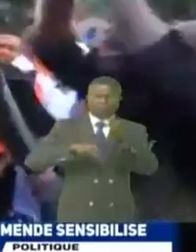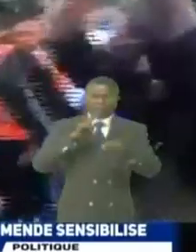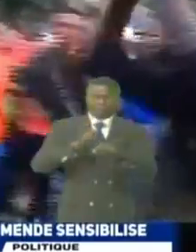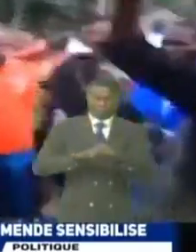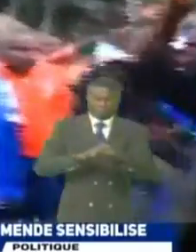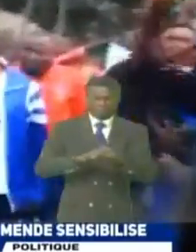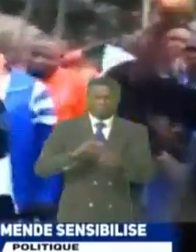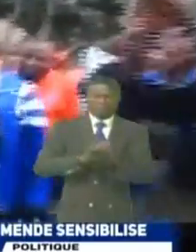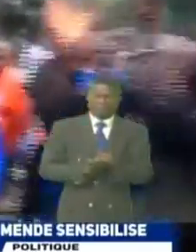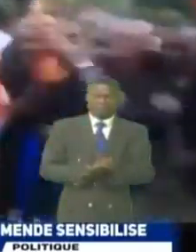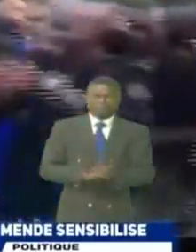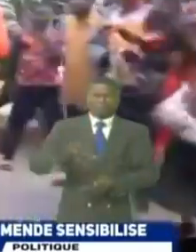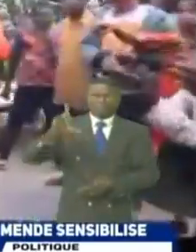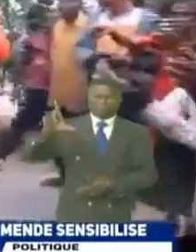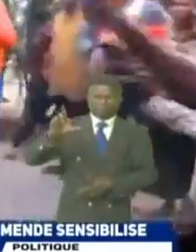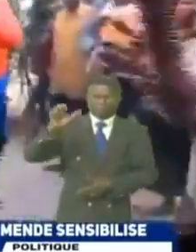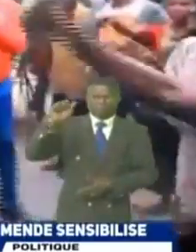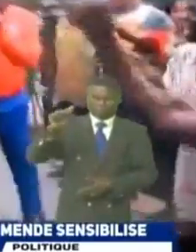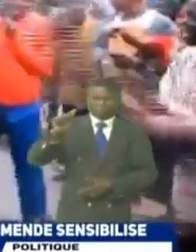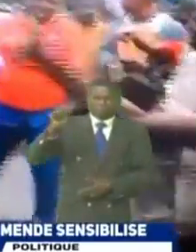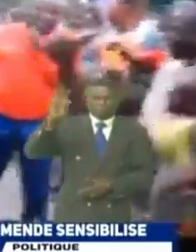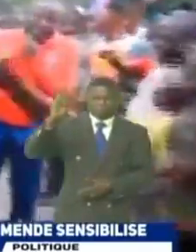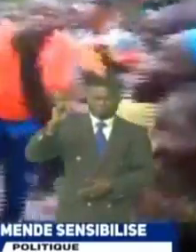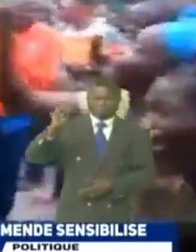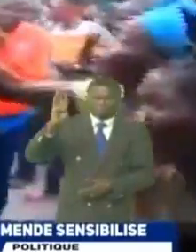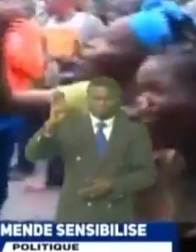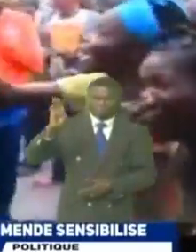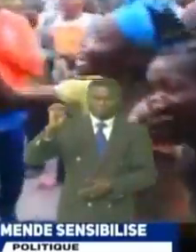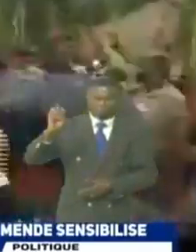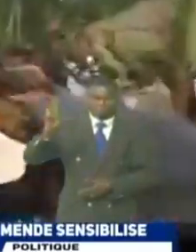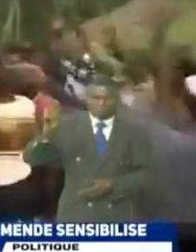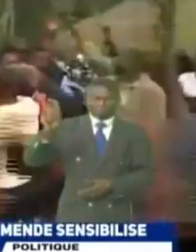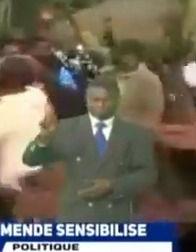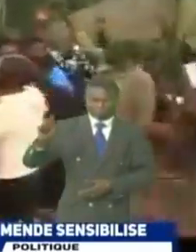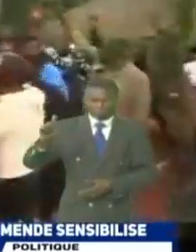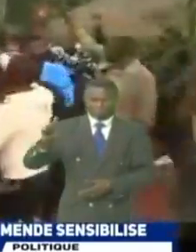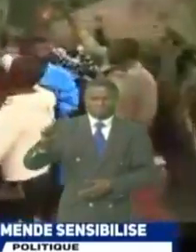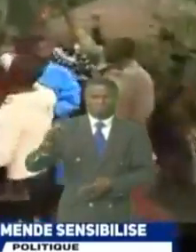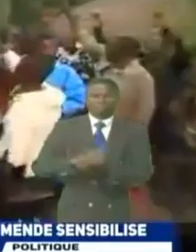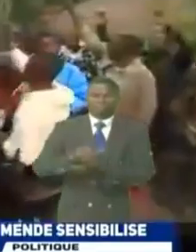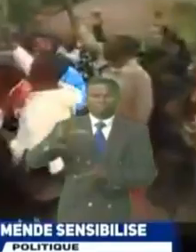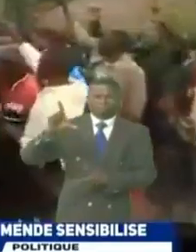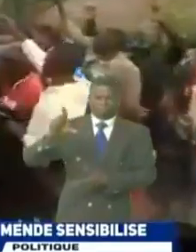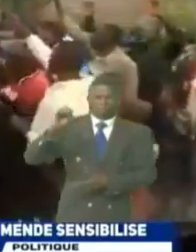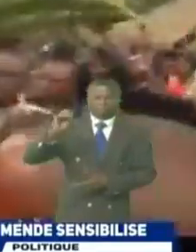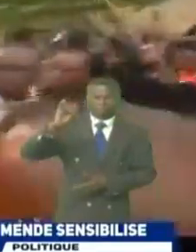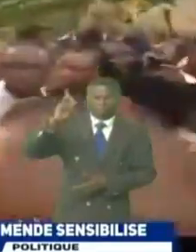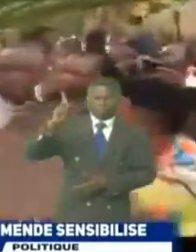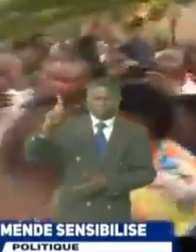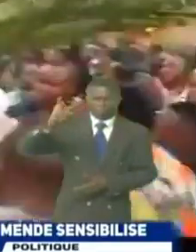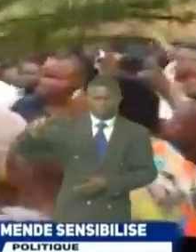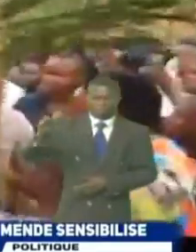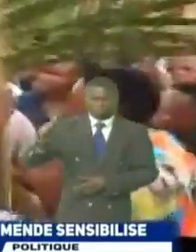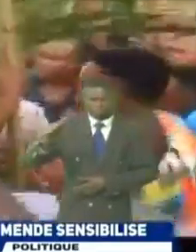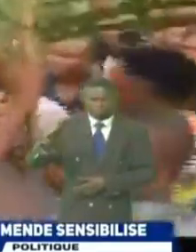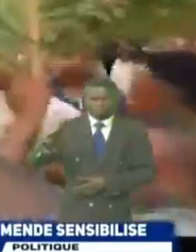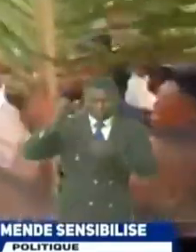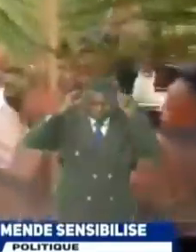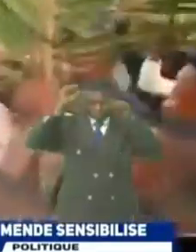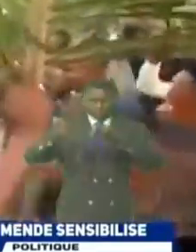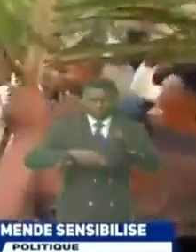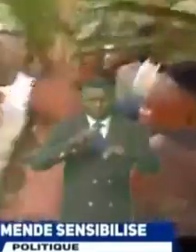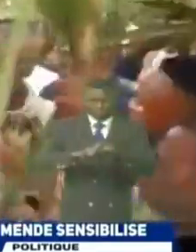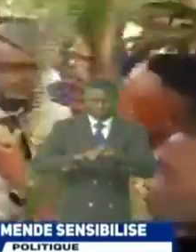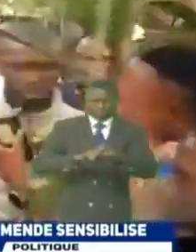Mende Omalanga, dans son fief naturel de Lodja et ses environs, dans la province du Sankuru. Le président national de